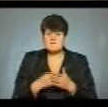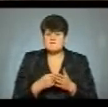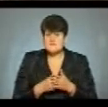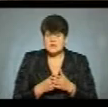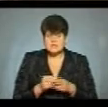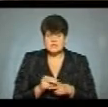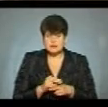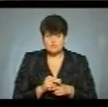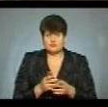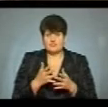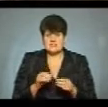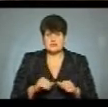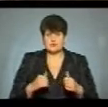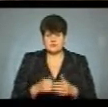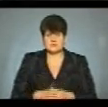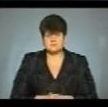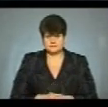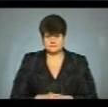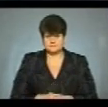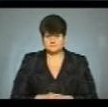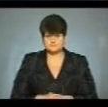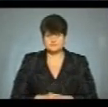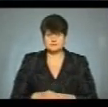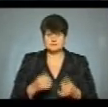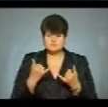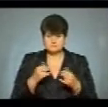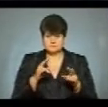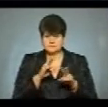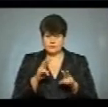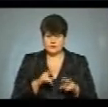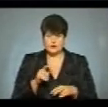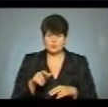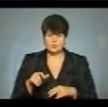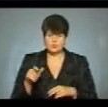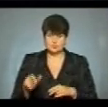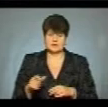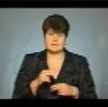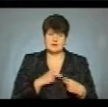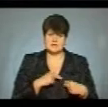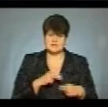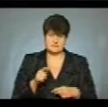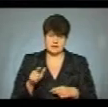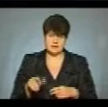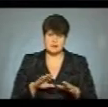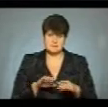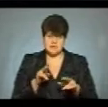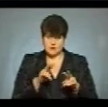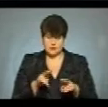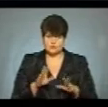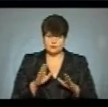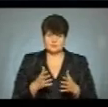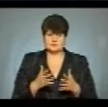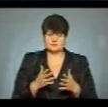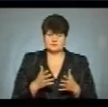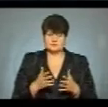ремонту, встановлює комісія. Зараз оглядають його люди і працівники, і тоді після огляду буде вже